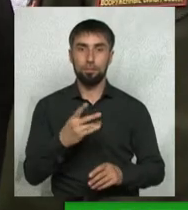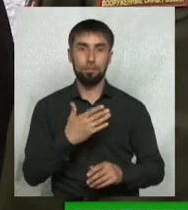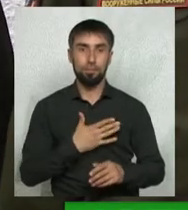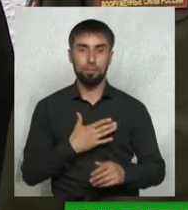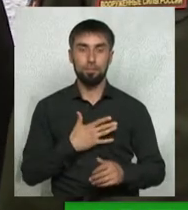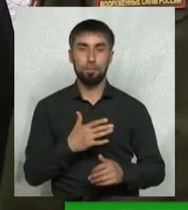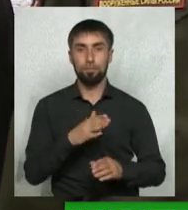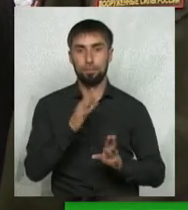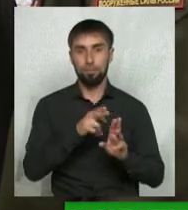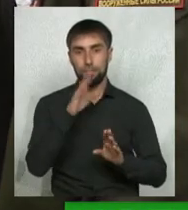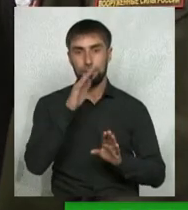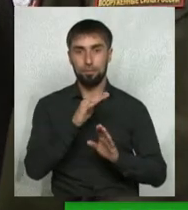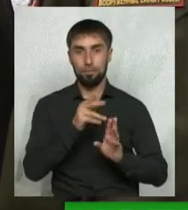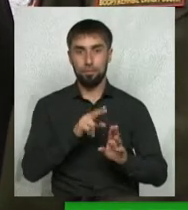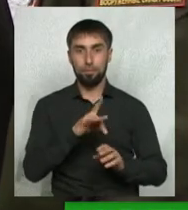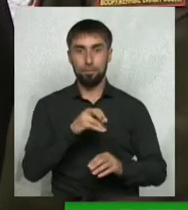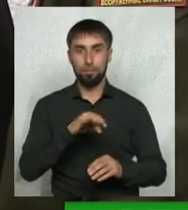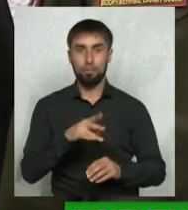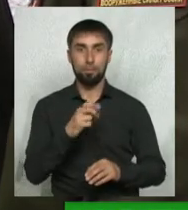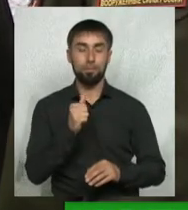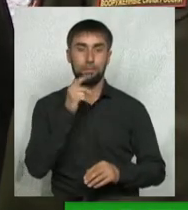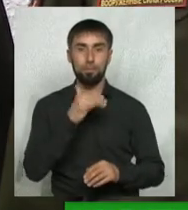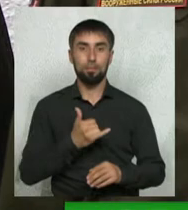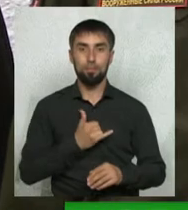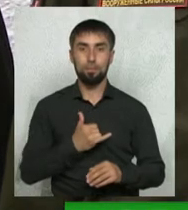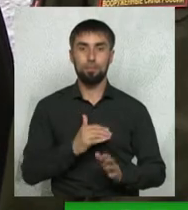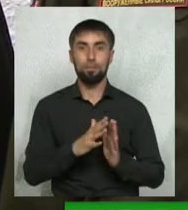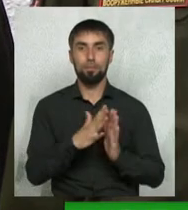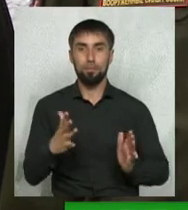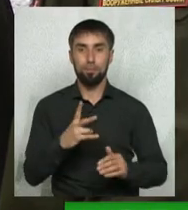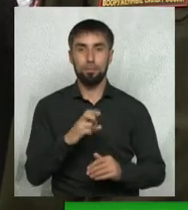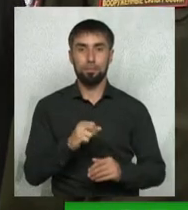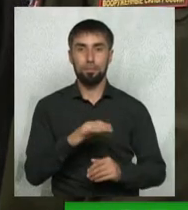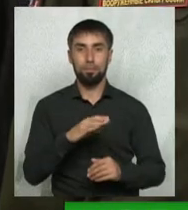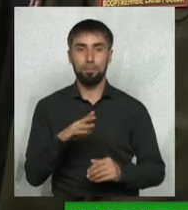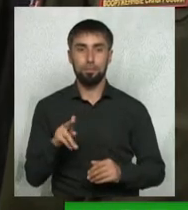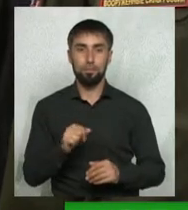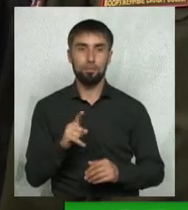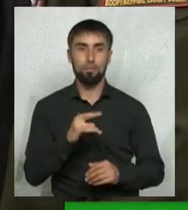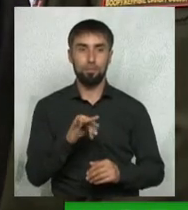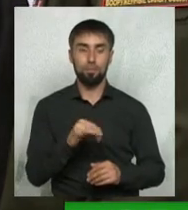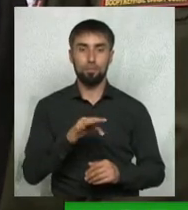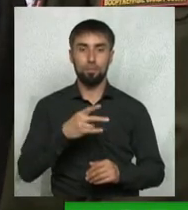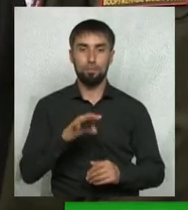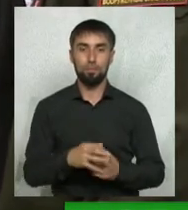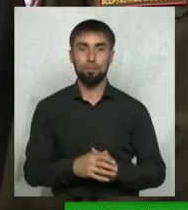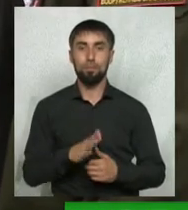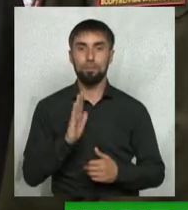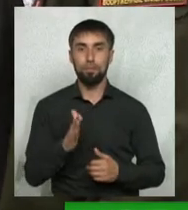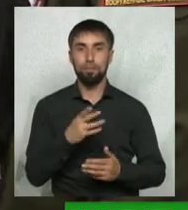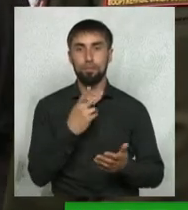наших ребят, на которых у нас огромная надежда, что они достойно